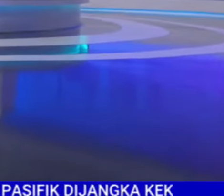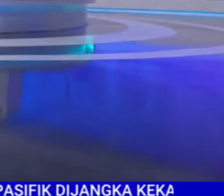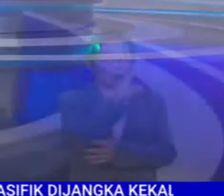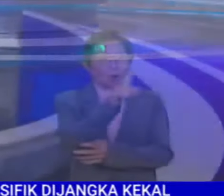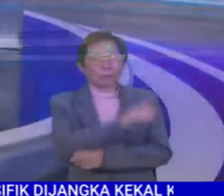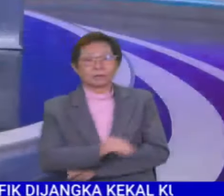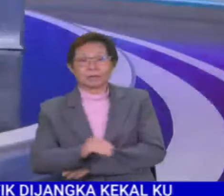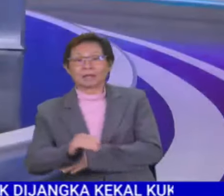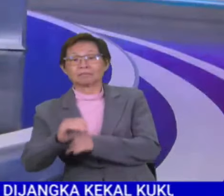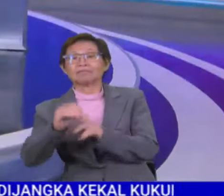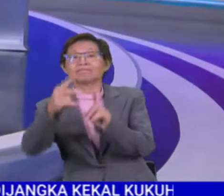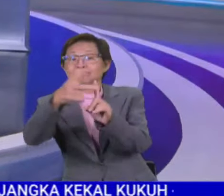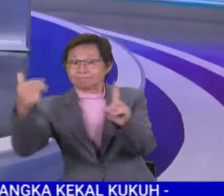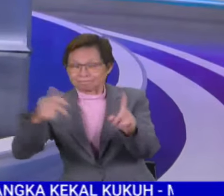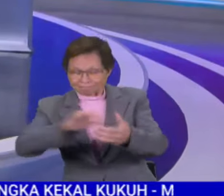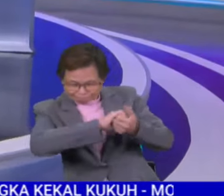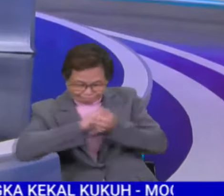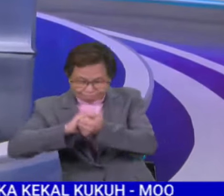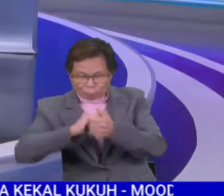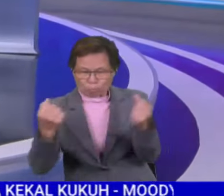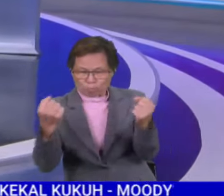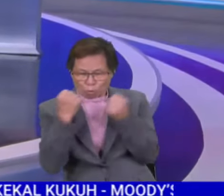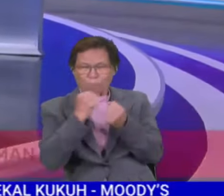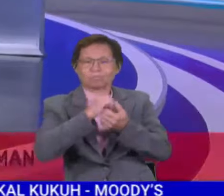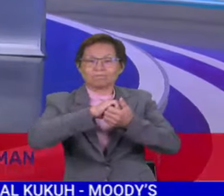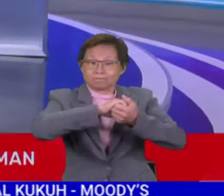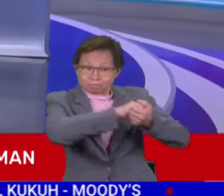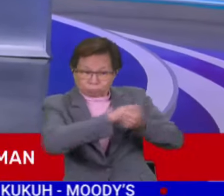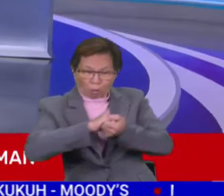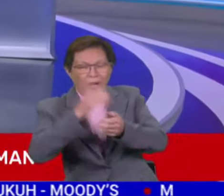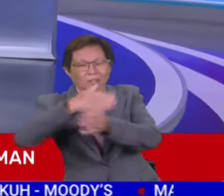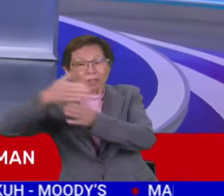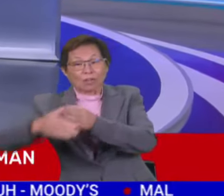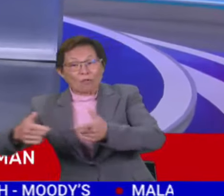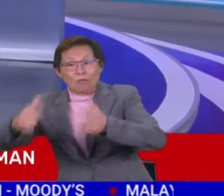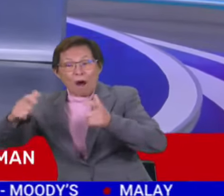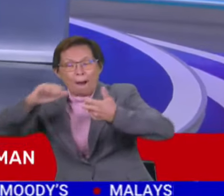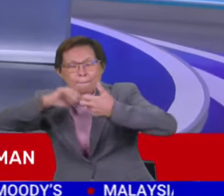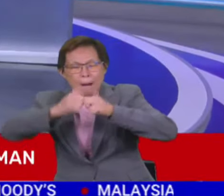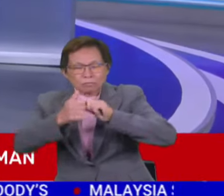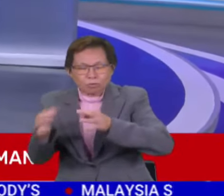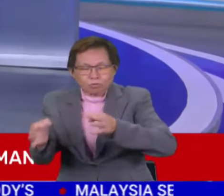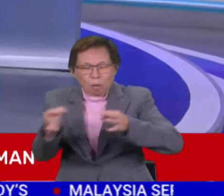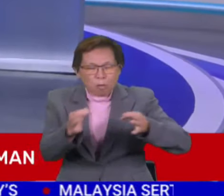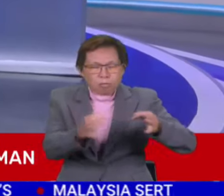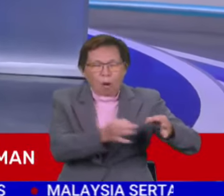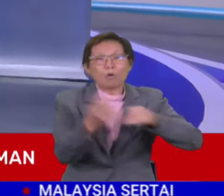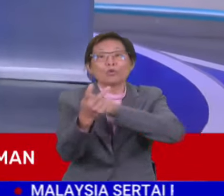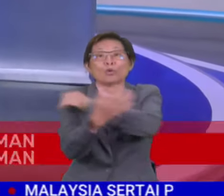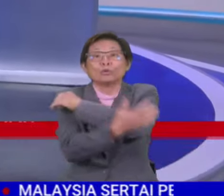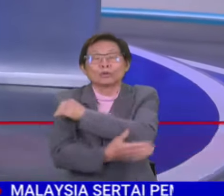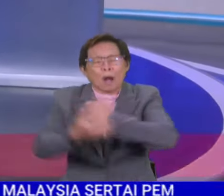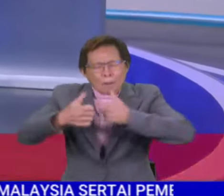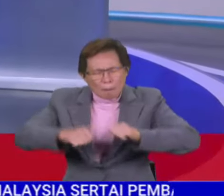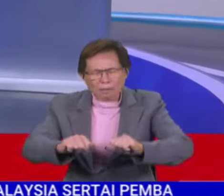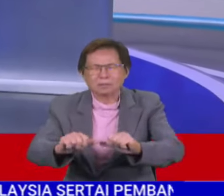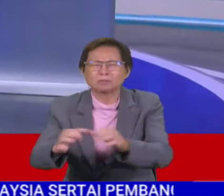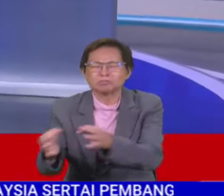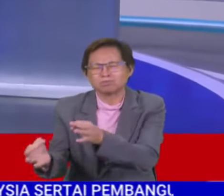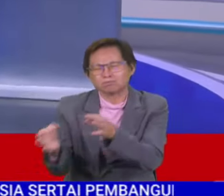Dan Jakarta sepakat mengukuhkan hubungan dua hala dan menyelesaikan segera beberapa isu kedua-dua negara yang masih